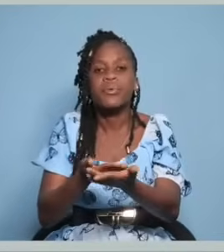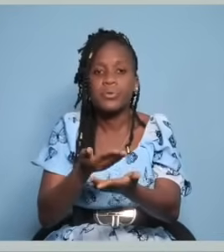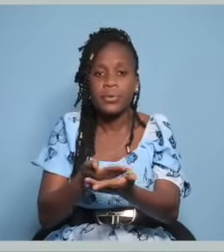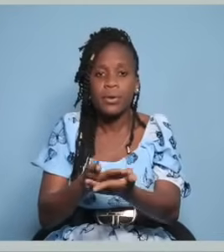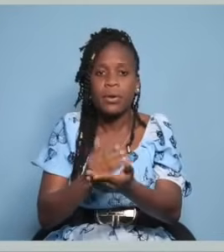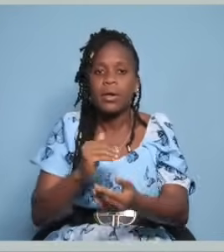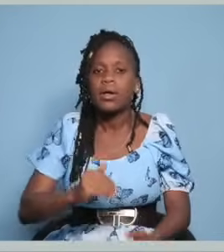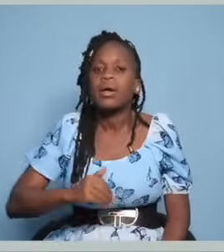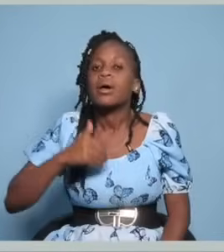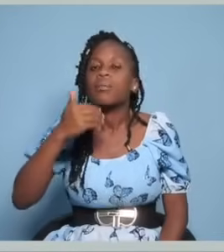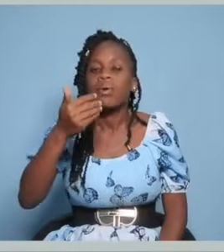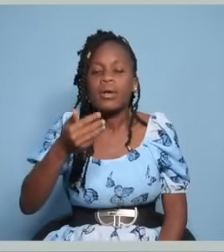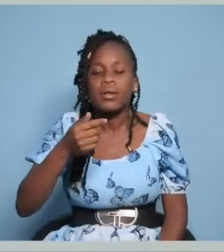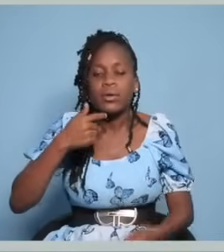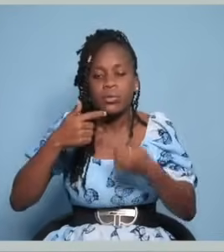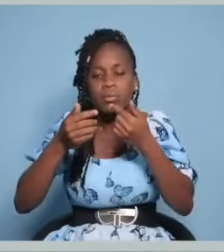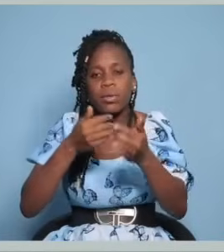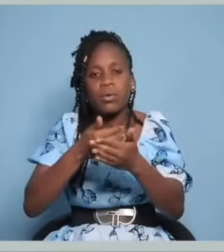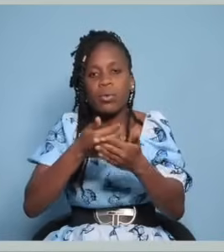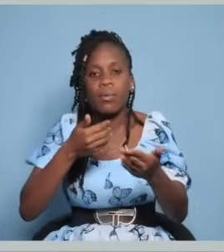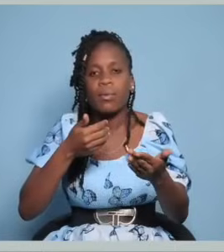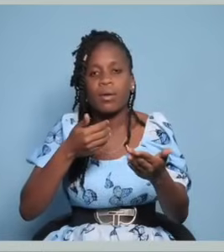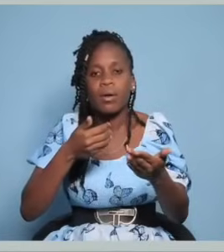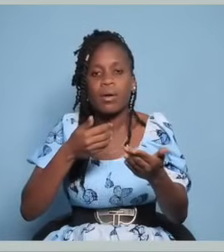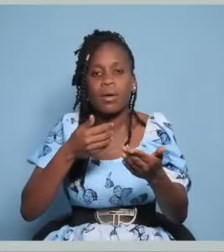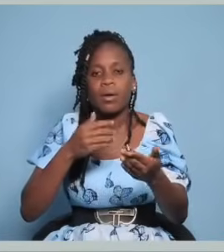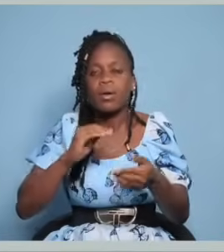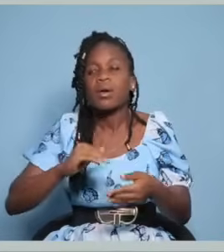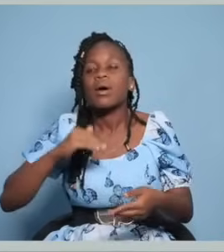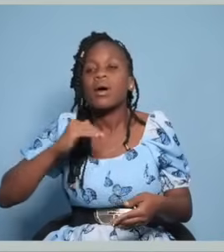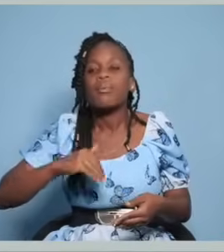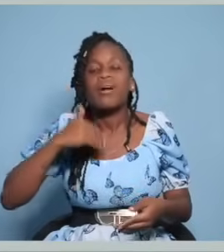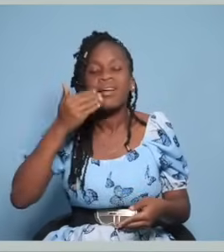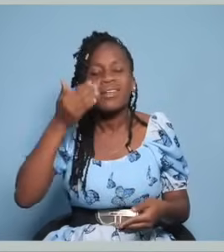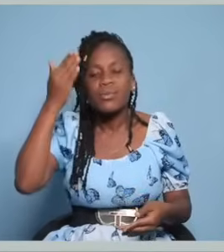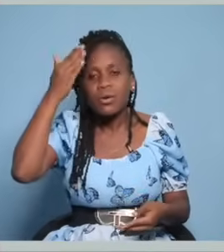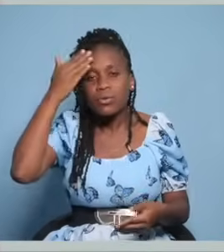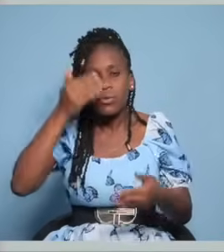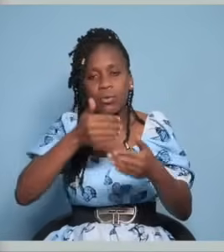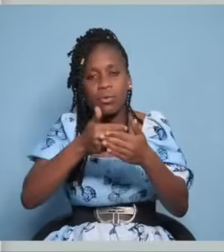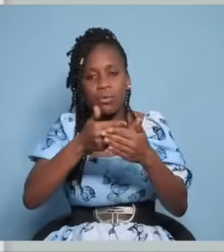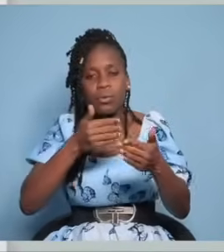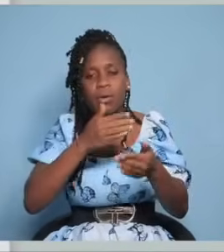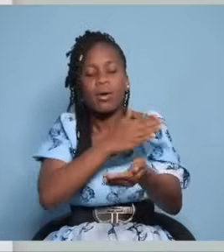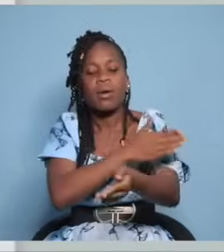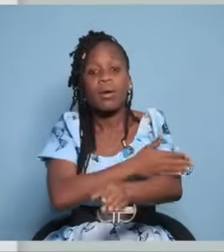baadaye yasemekana kwamba, hii ilikuja kugundulika baadaye sana, kwamba baada ya